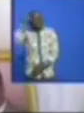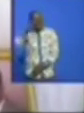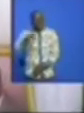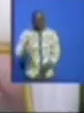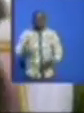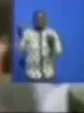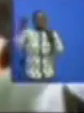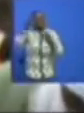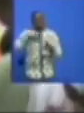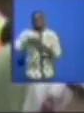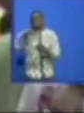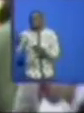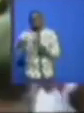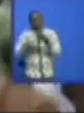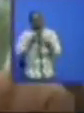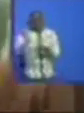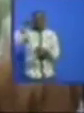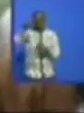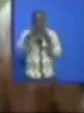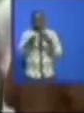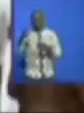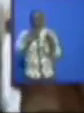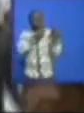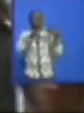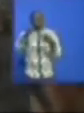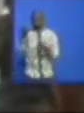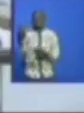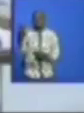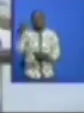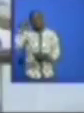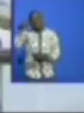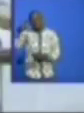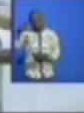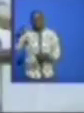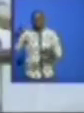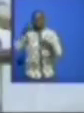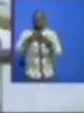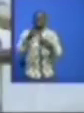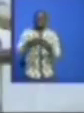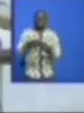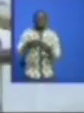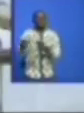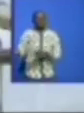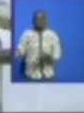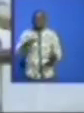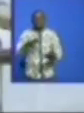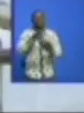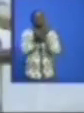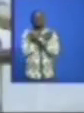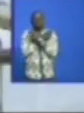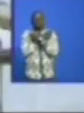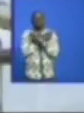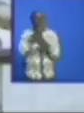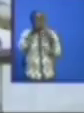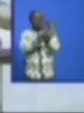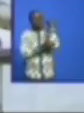le Burkina pendant plusieurs jours. Gorba, comme on aime l'appeler, repose désormais dans son Ouaïgua natal.